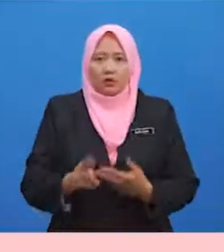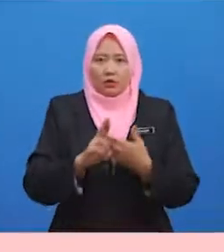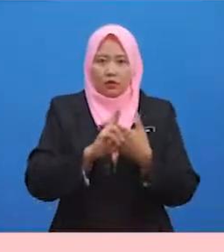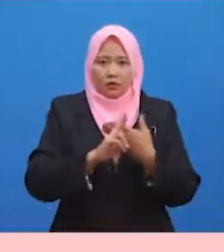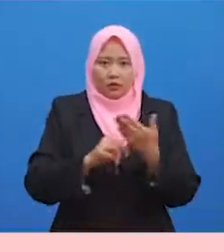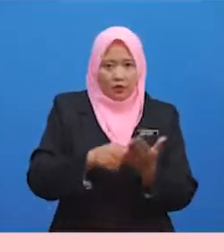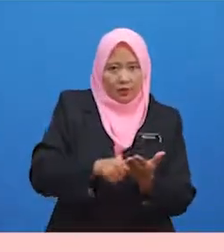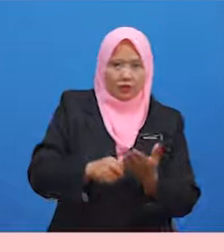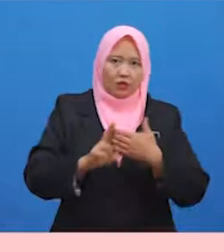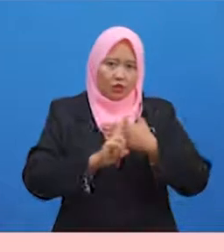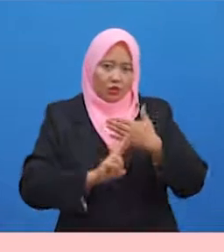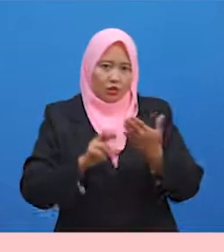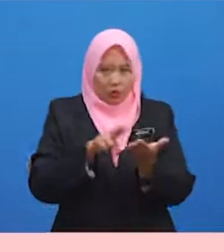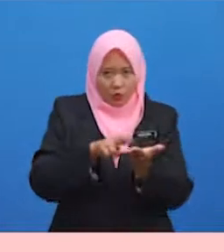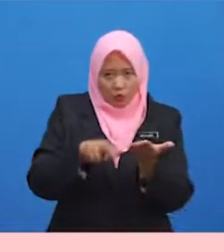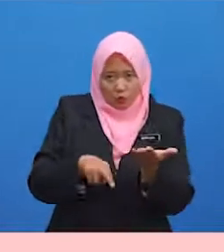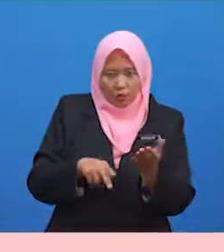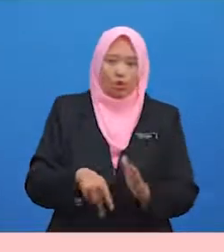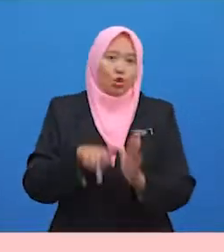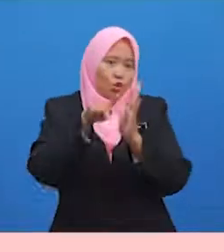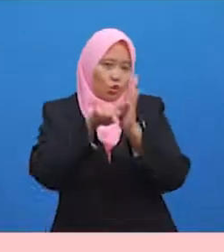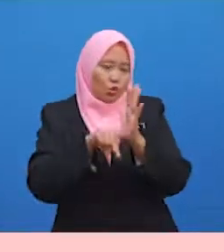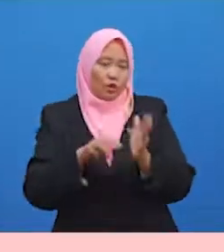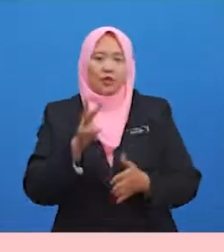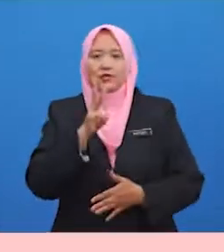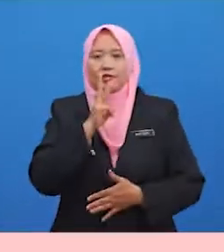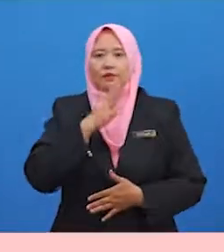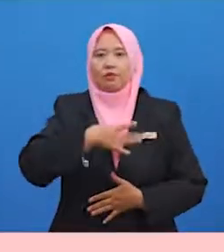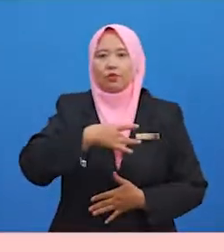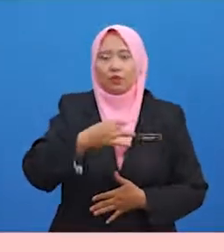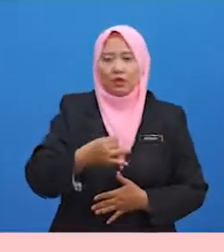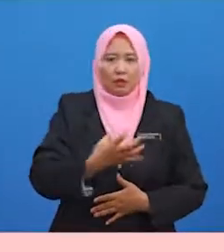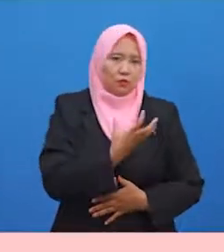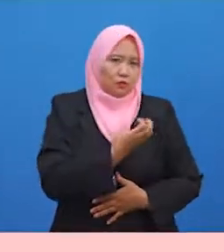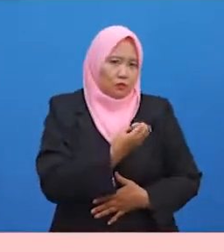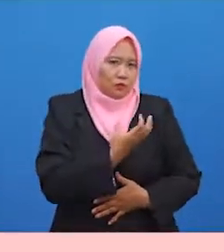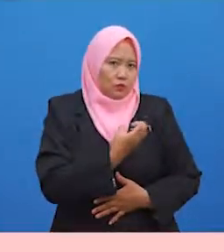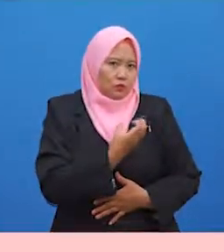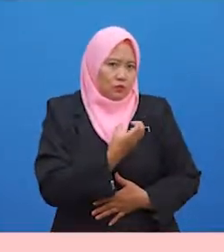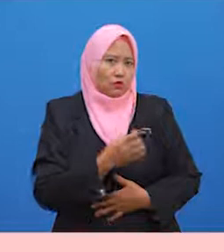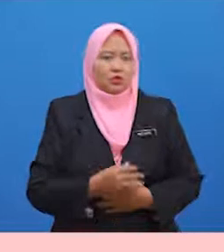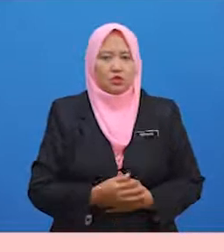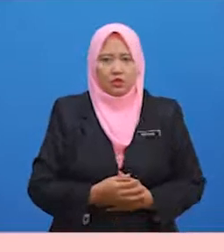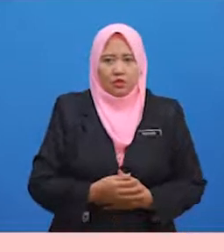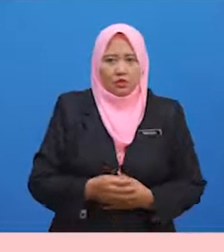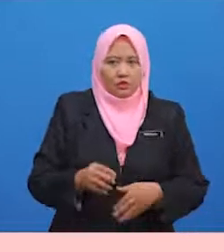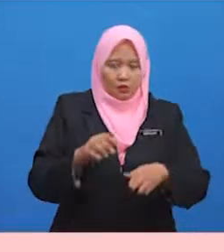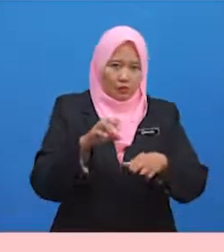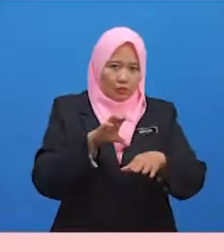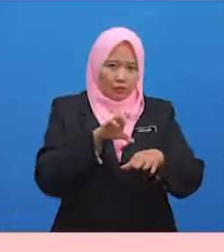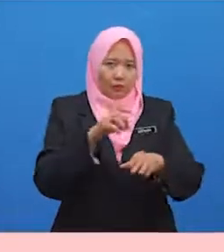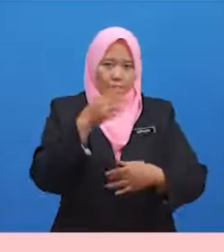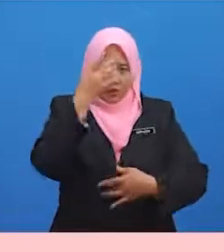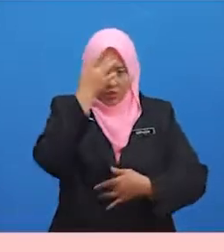tiba-tiba, anemia, degupan jantung, serangan penyakit di otak